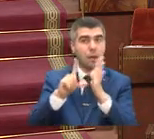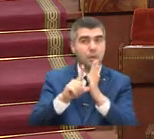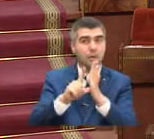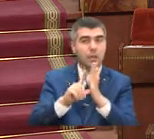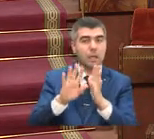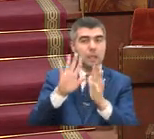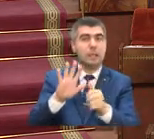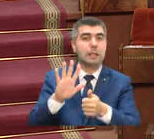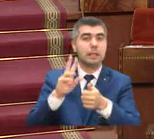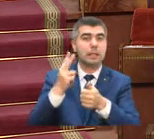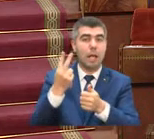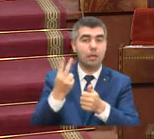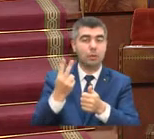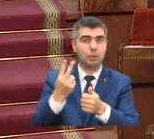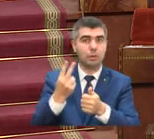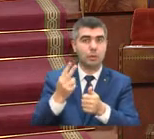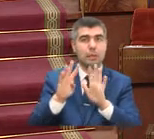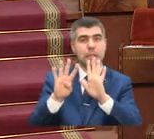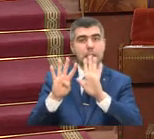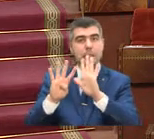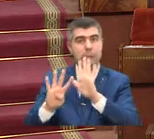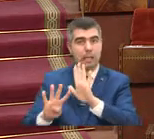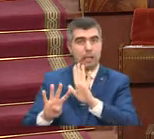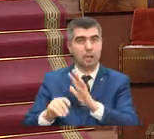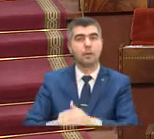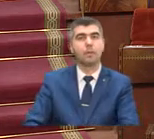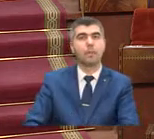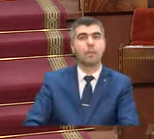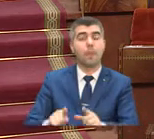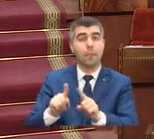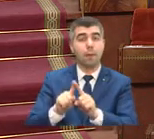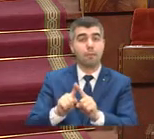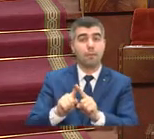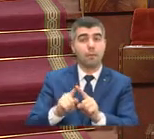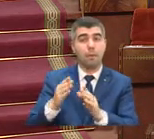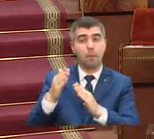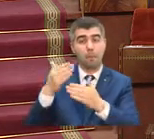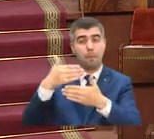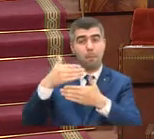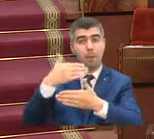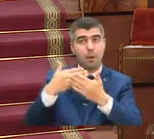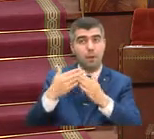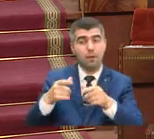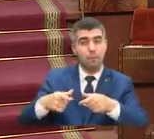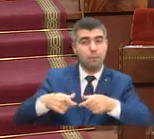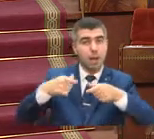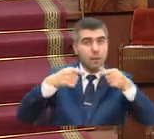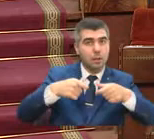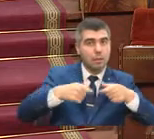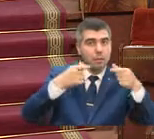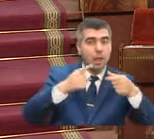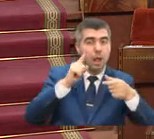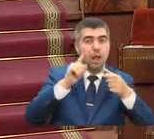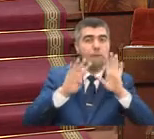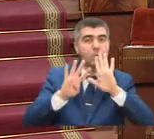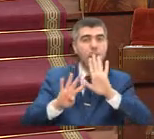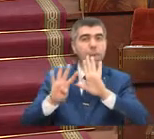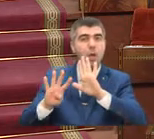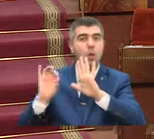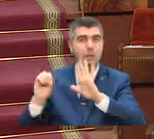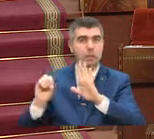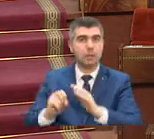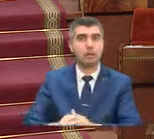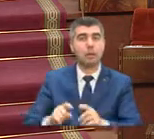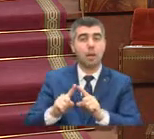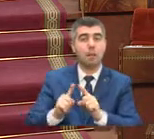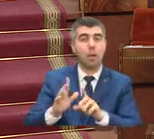1290، يعني من 1990، والقانون ديال التجزئة راه الرقم ديالو 2590، يعني من 1990. فخصنا كاملين